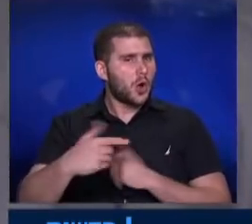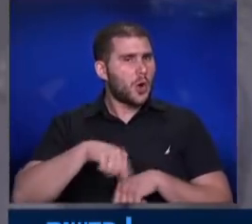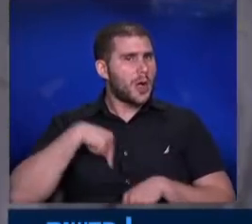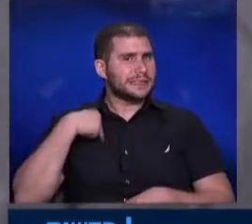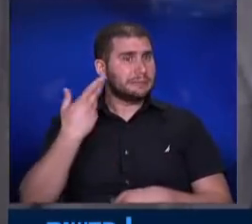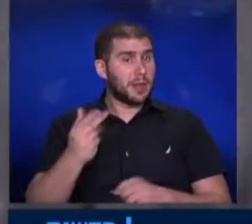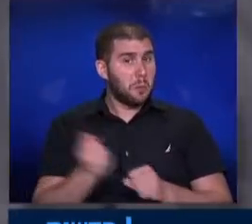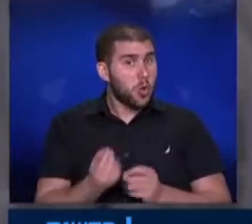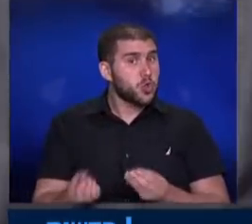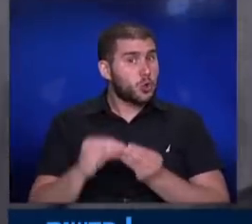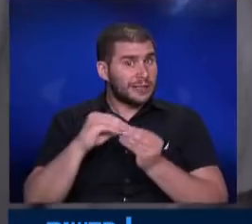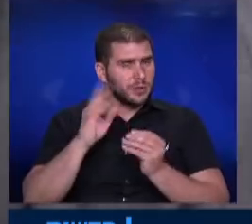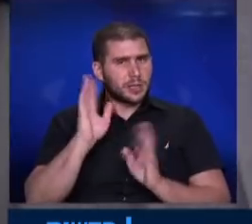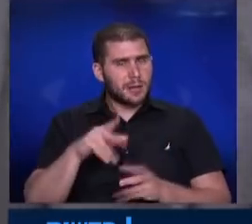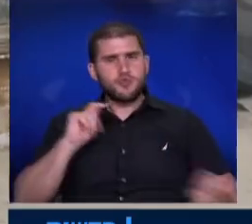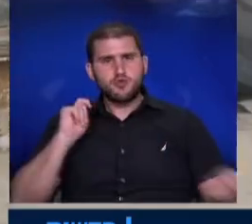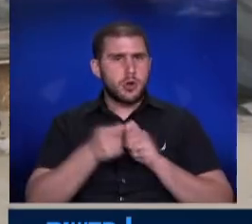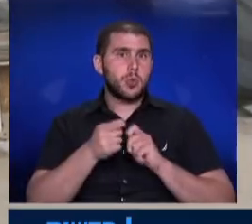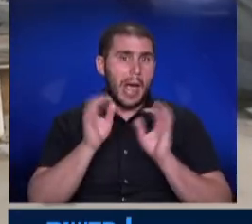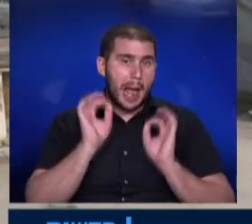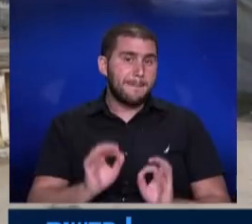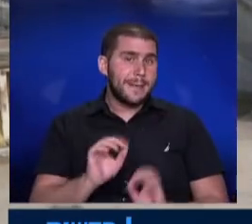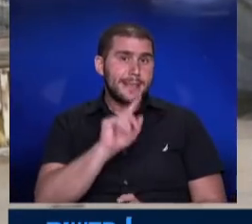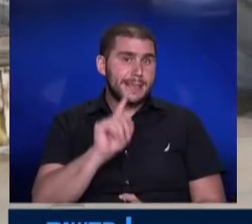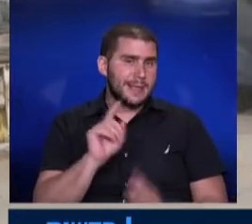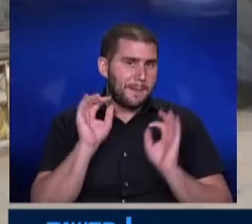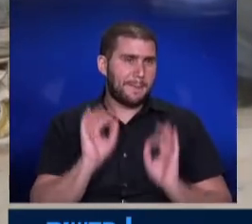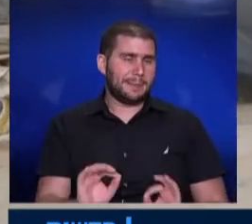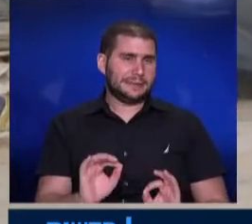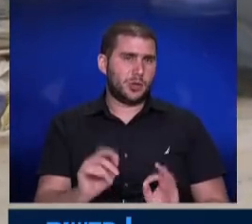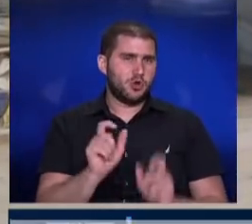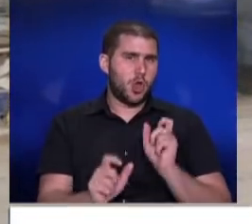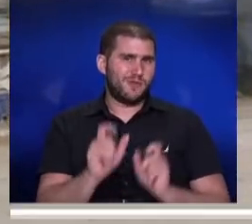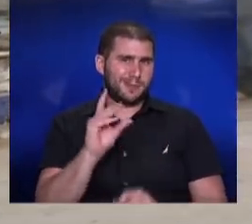נוספות, יגיע שינוי אמיתי במציאות של תושבי הדרום.